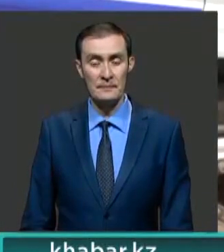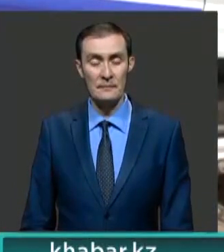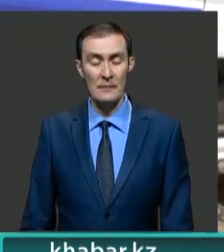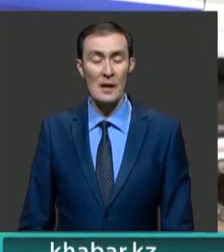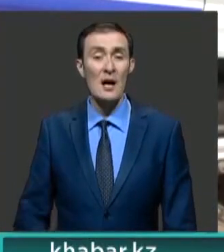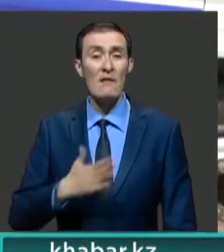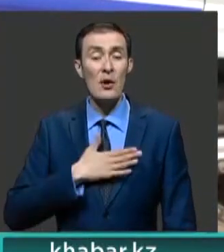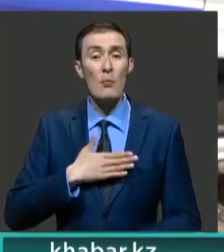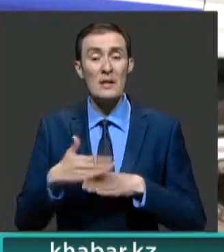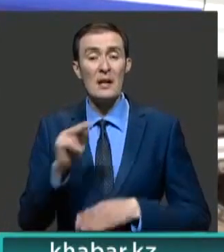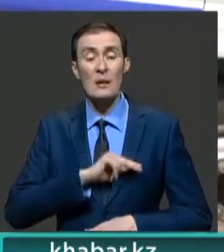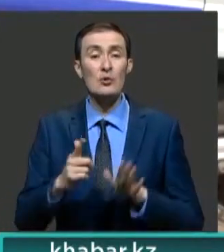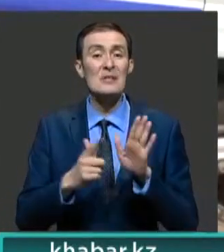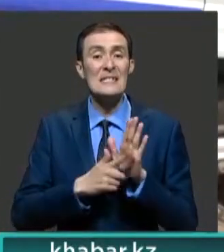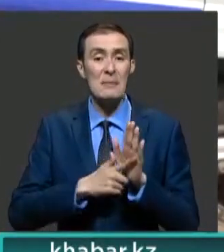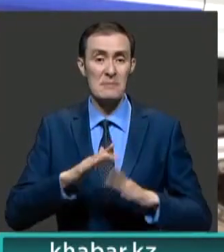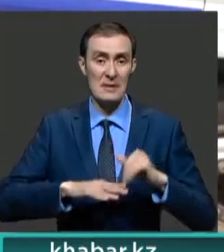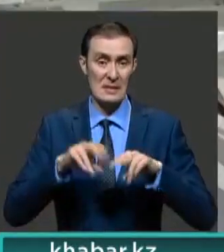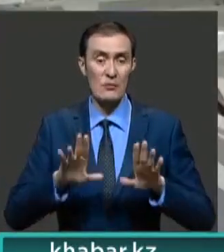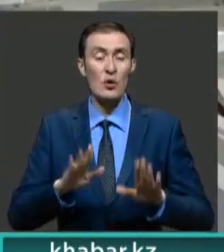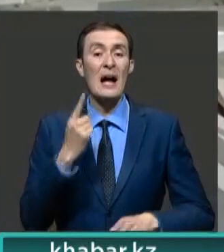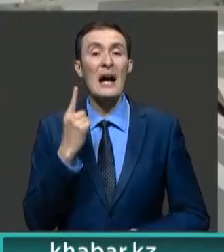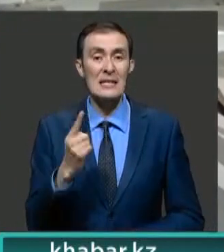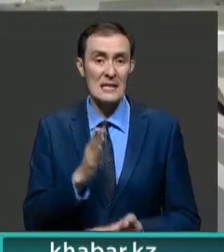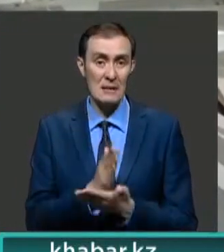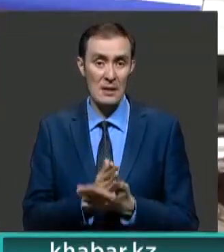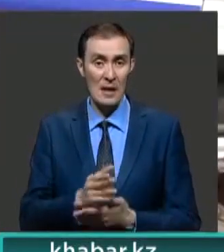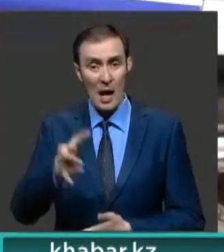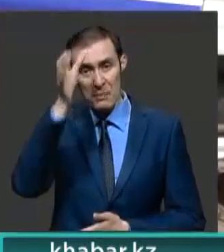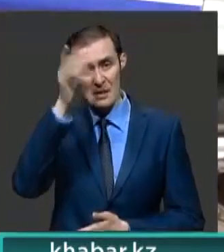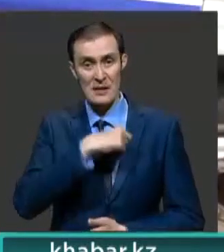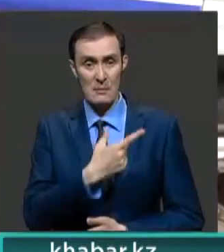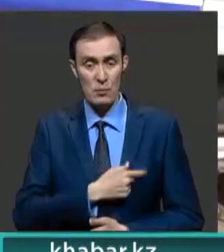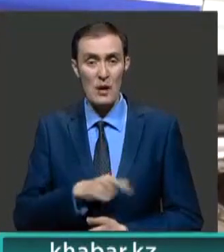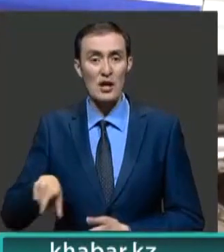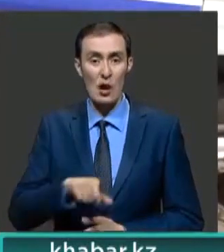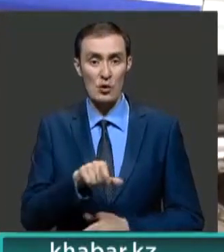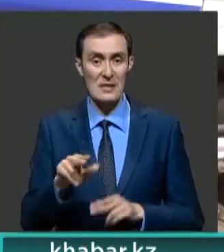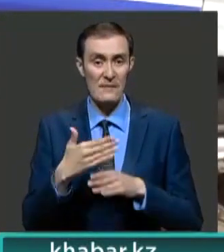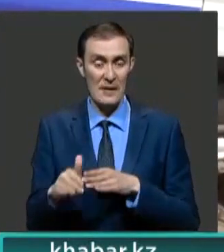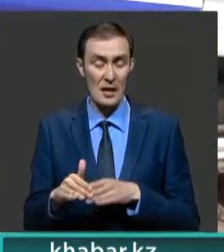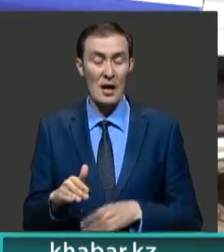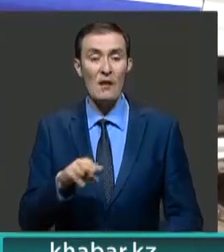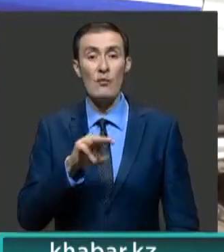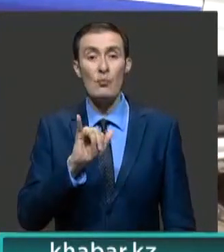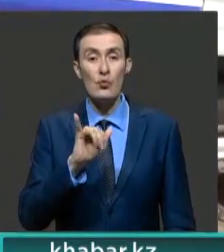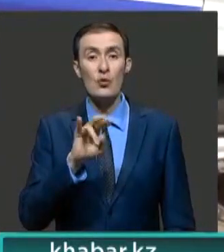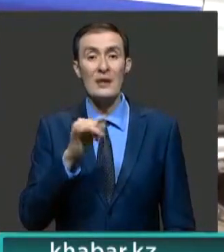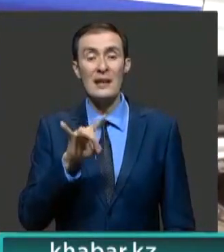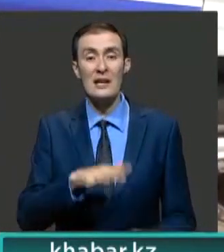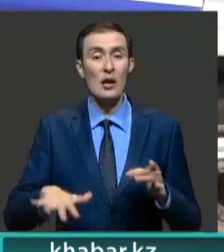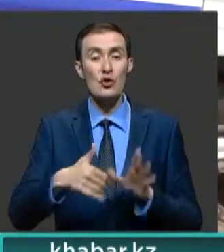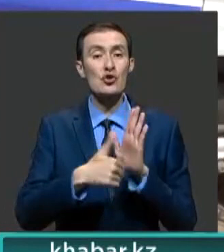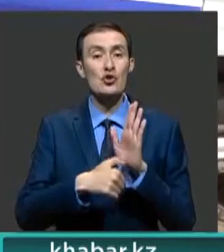В моем отделе работают 7 специалистов, из них только один человек имеет образование в дорожной отрасли. В Мунайлинском районе 600 километров